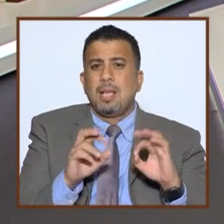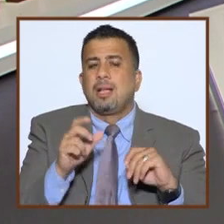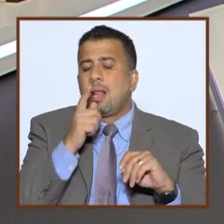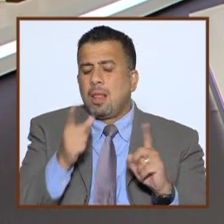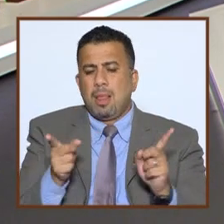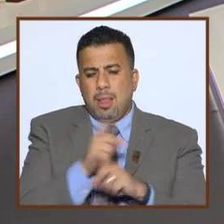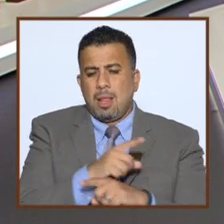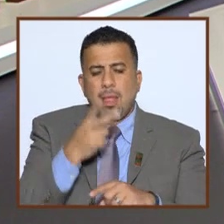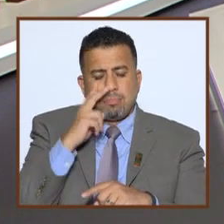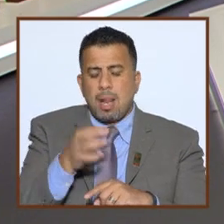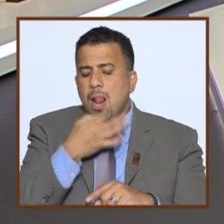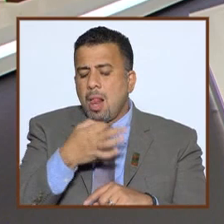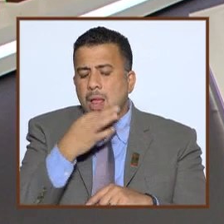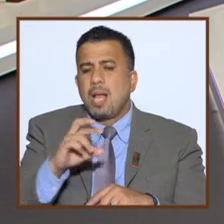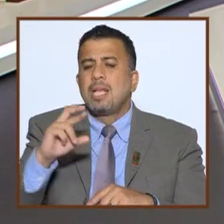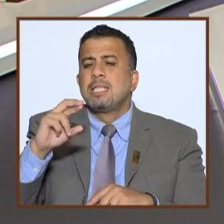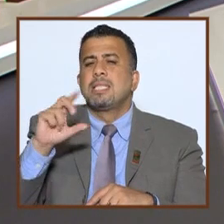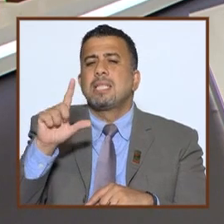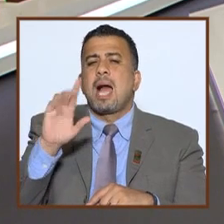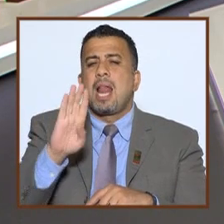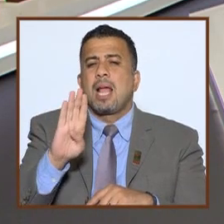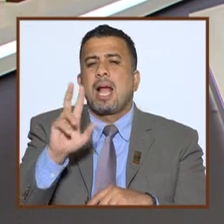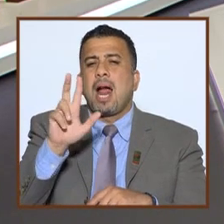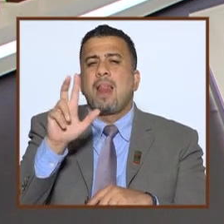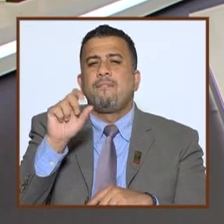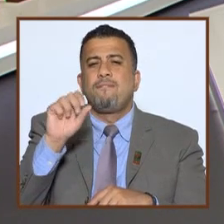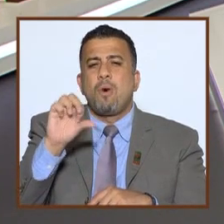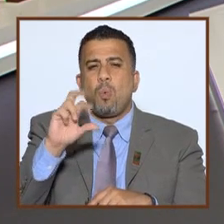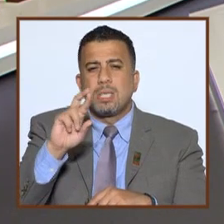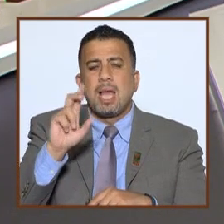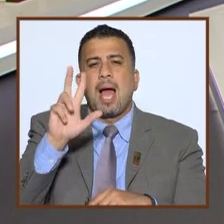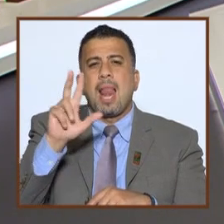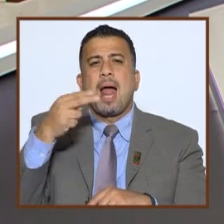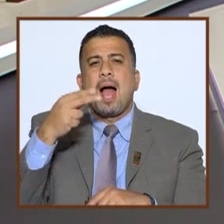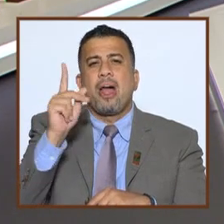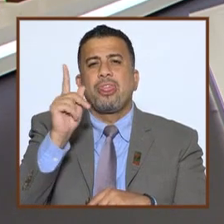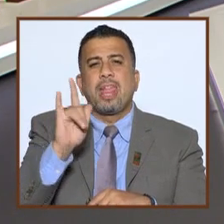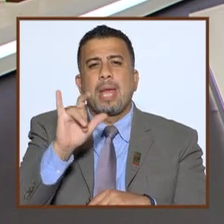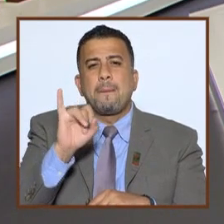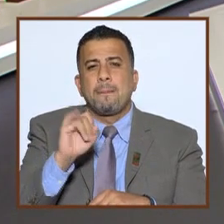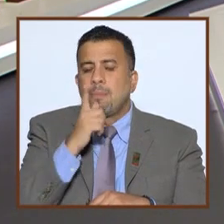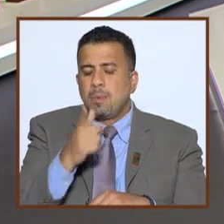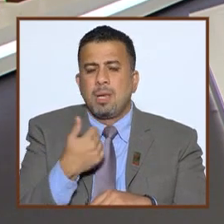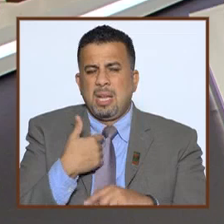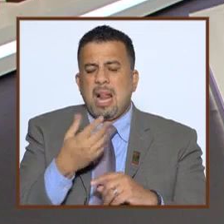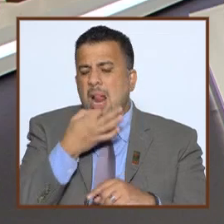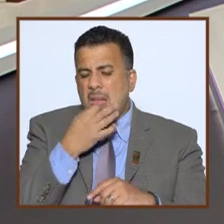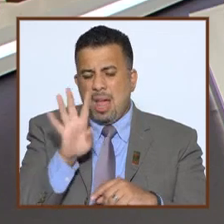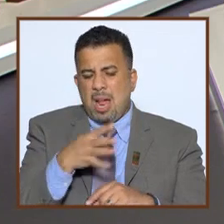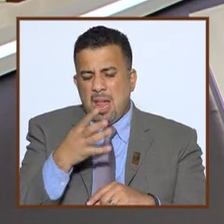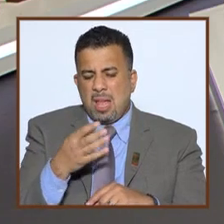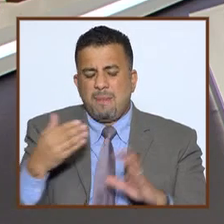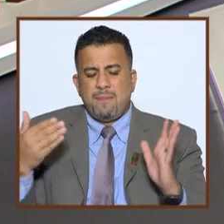يعني بالغلط يعني مو قصد فانا يوم خلصت صلاه سلمت ركعت يعني سجود السهو